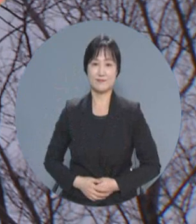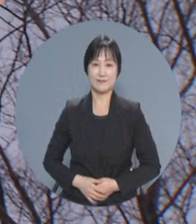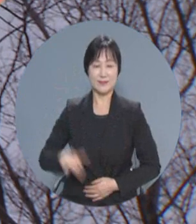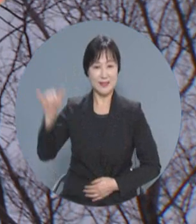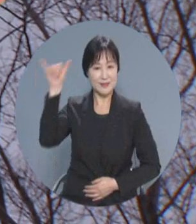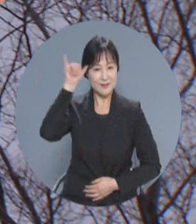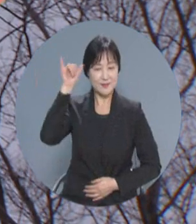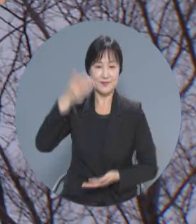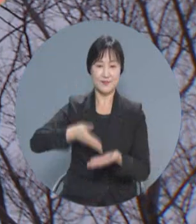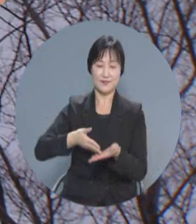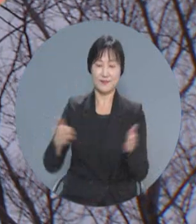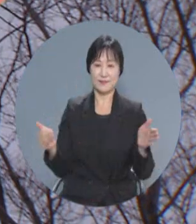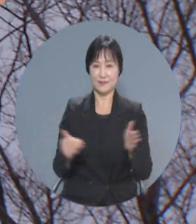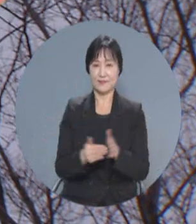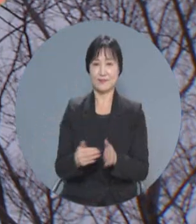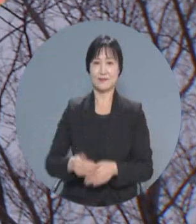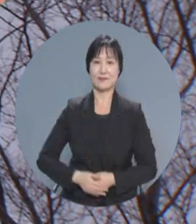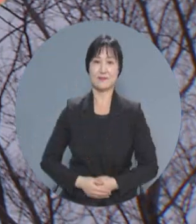지금까지 ai 날씨였습니다